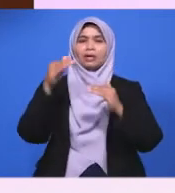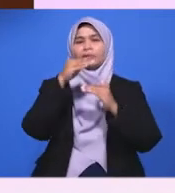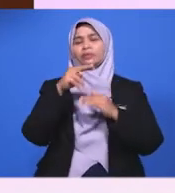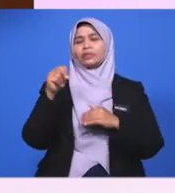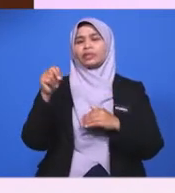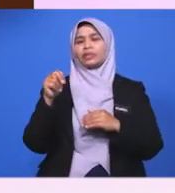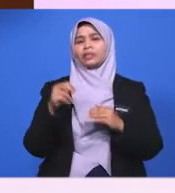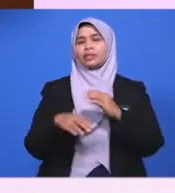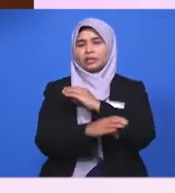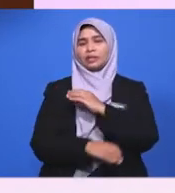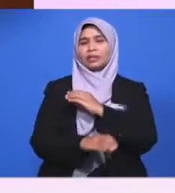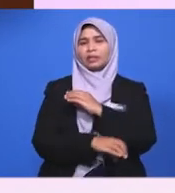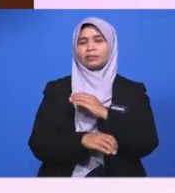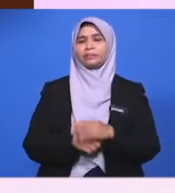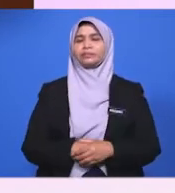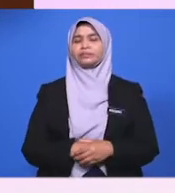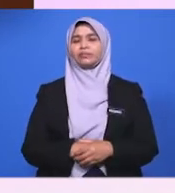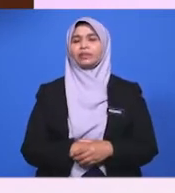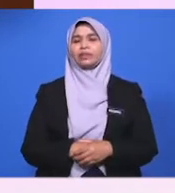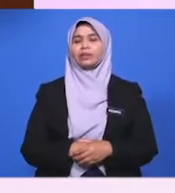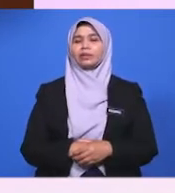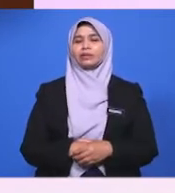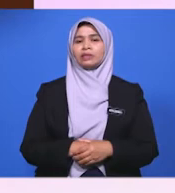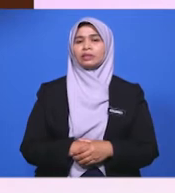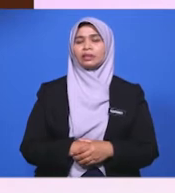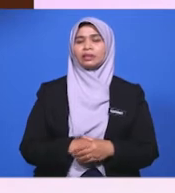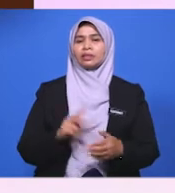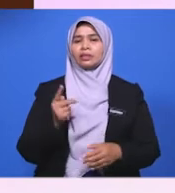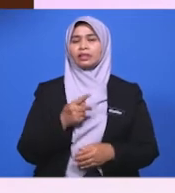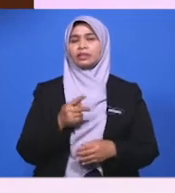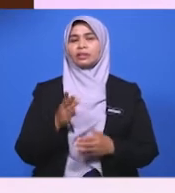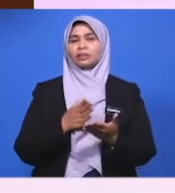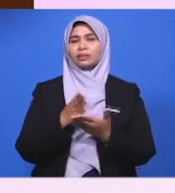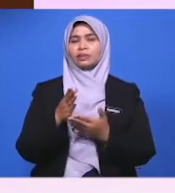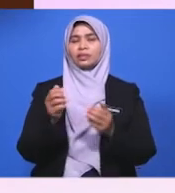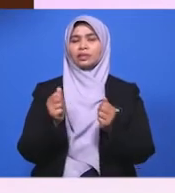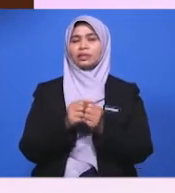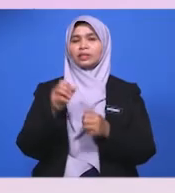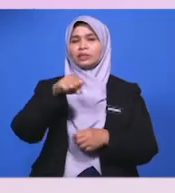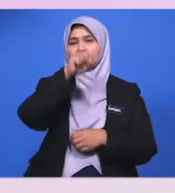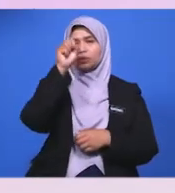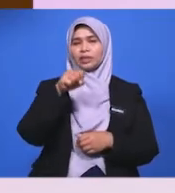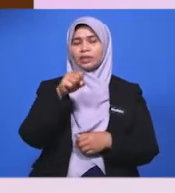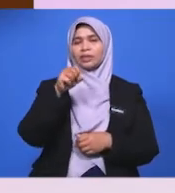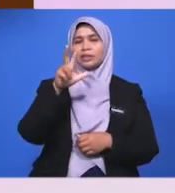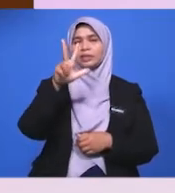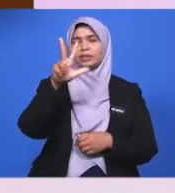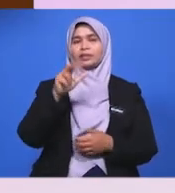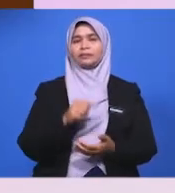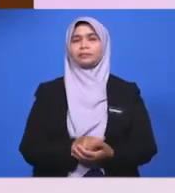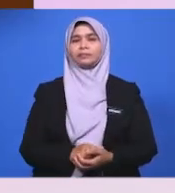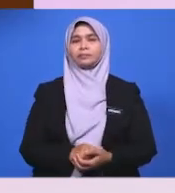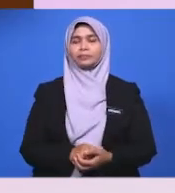negara. Baiklah murid-murid, kita teruskan pula dengan soalan subjektif